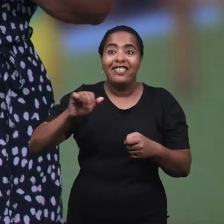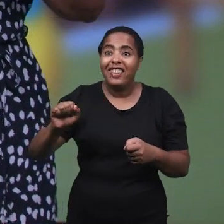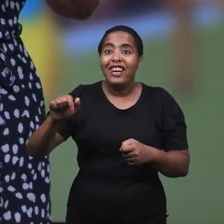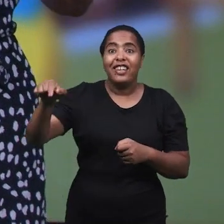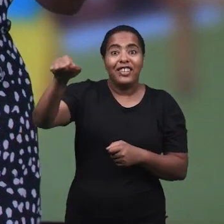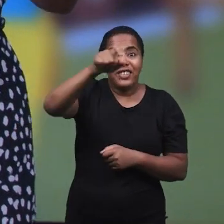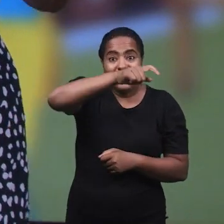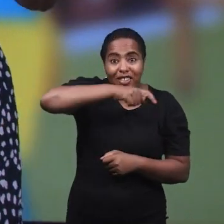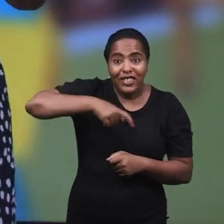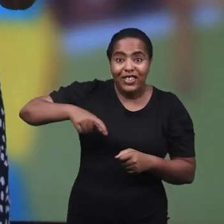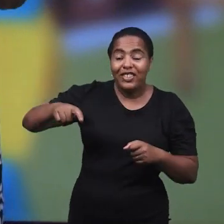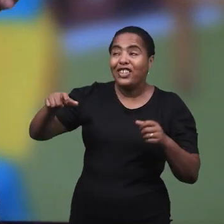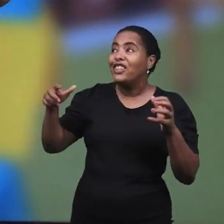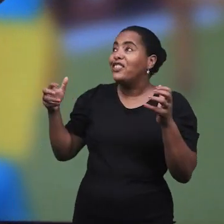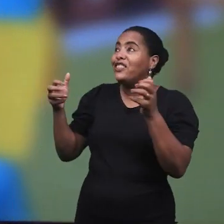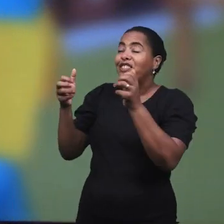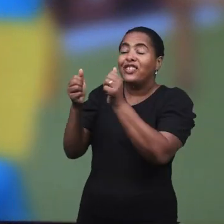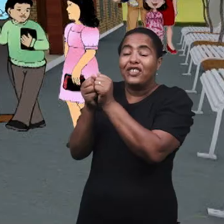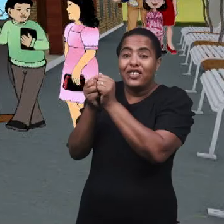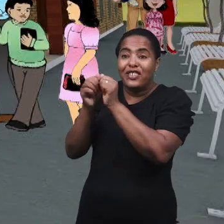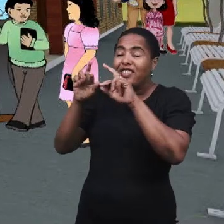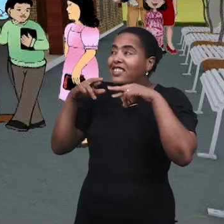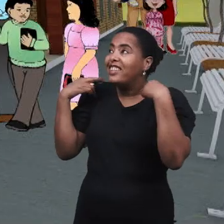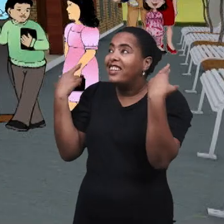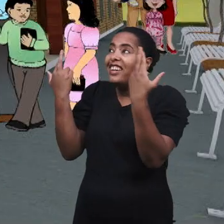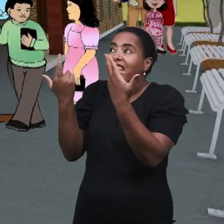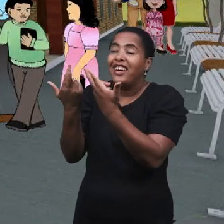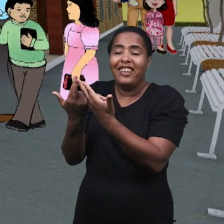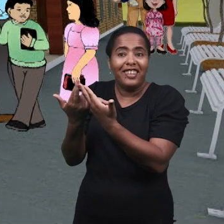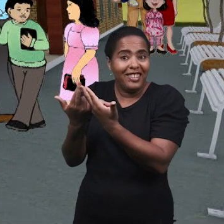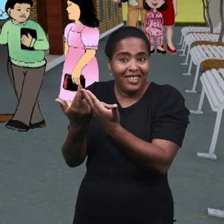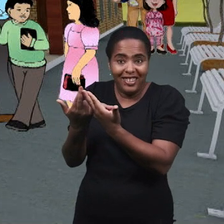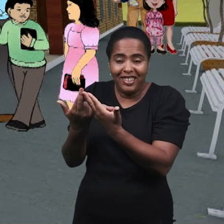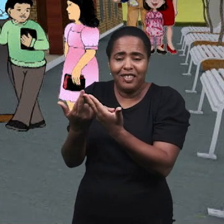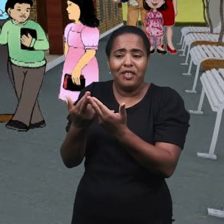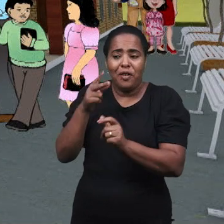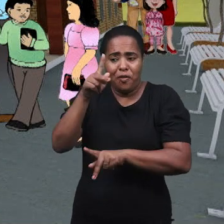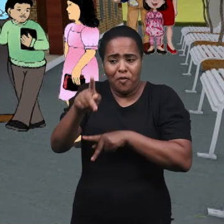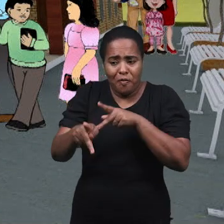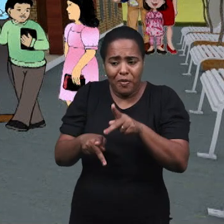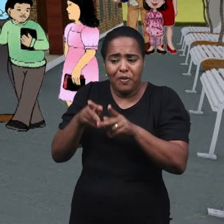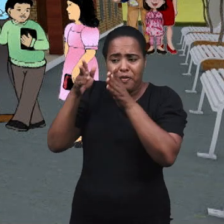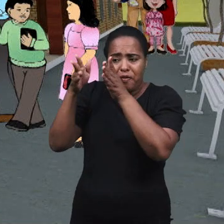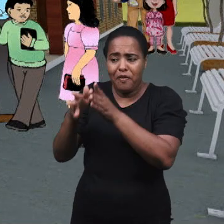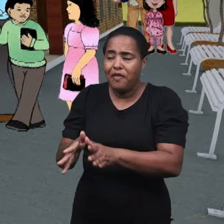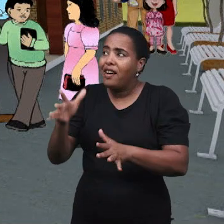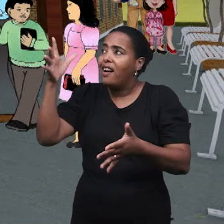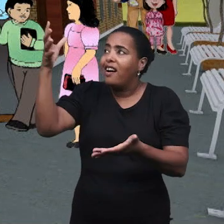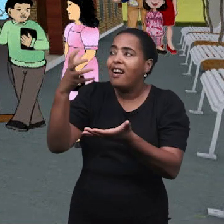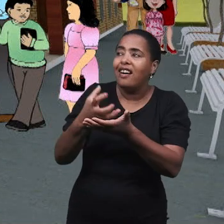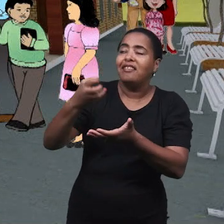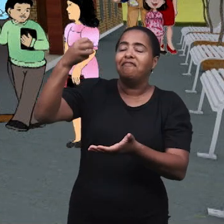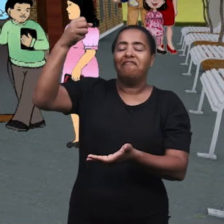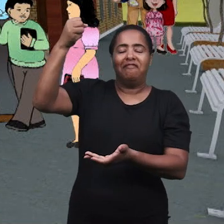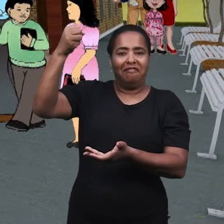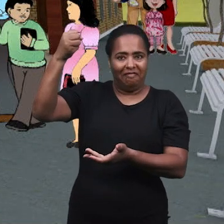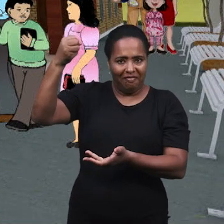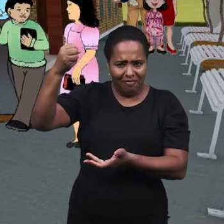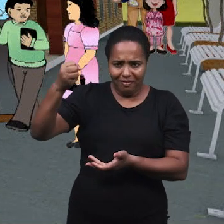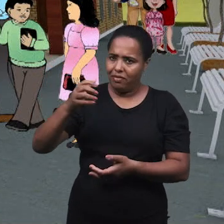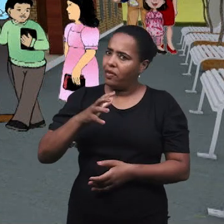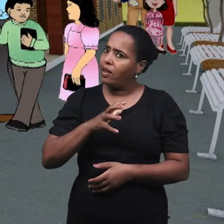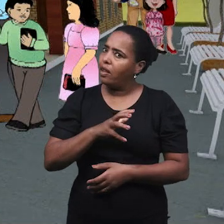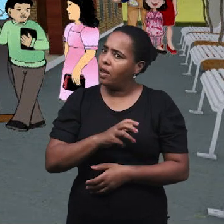viendra. Nous allons être unis avec les frères et sœurs parce que c'est l'Église fidèle qui sera